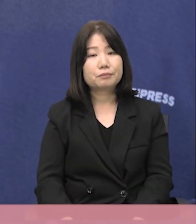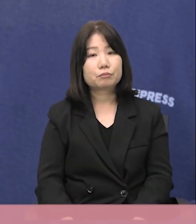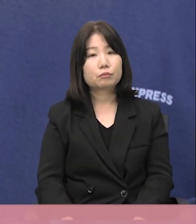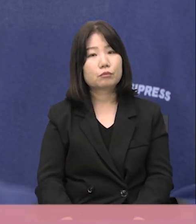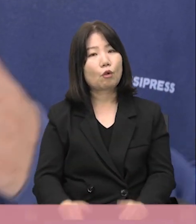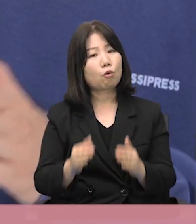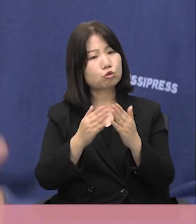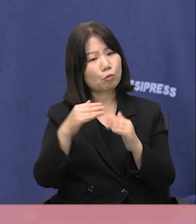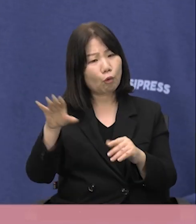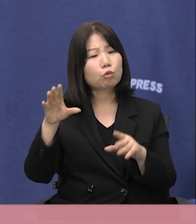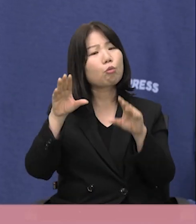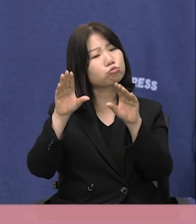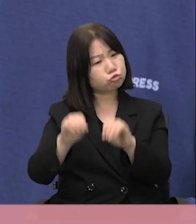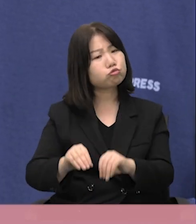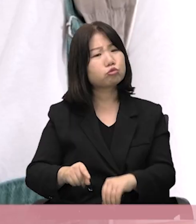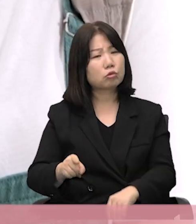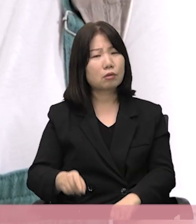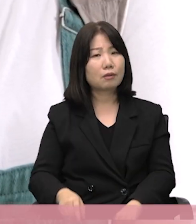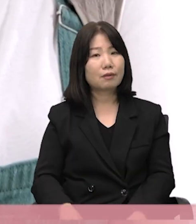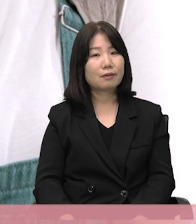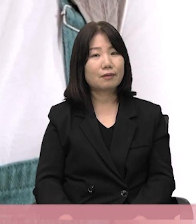집에 가다 다 녹아버리겠는걸?